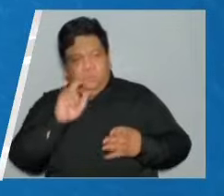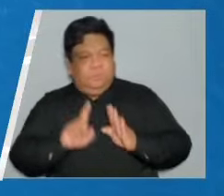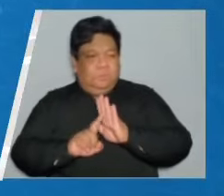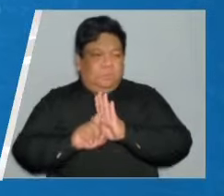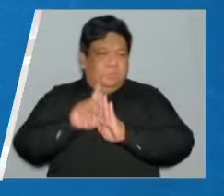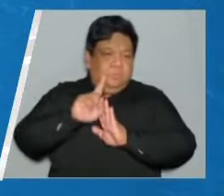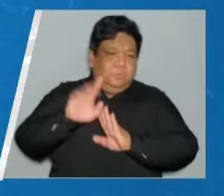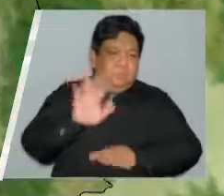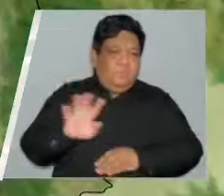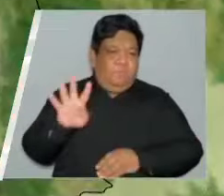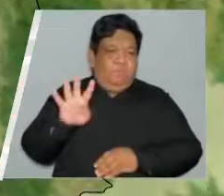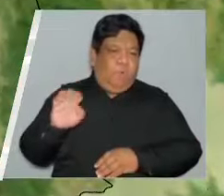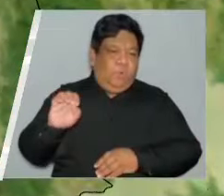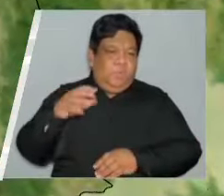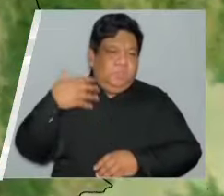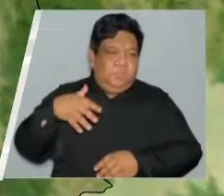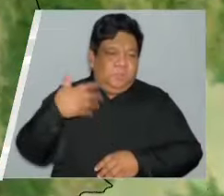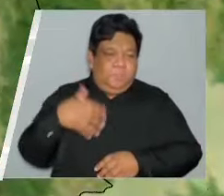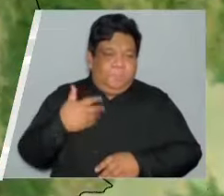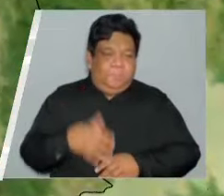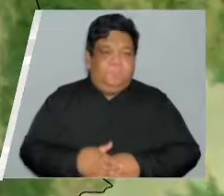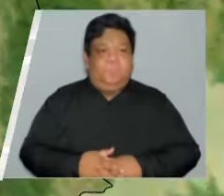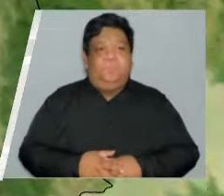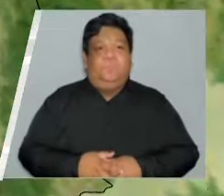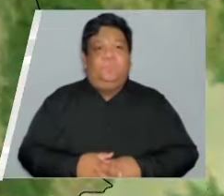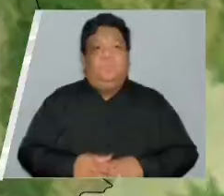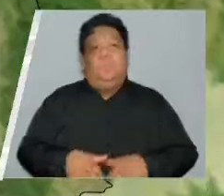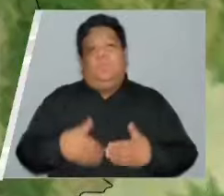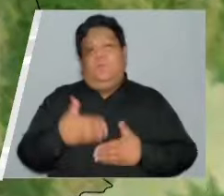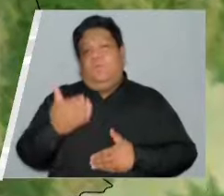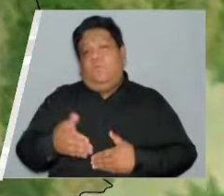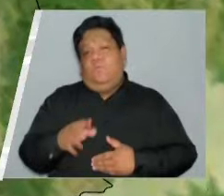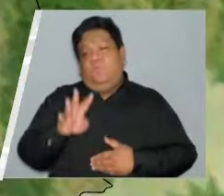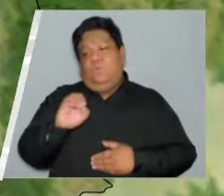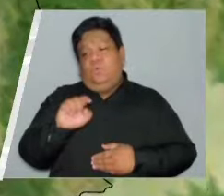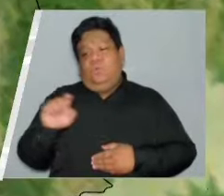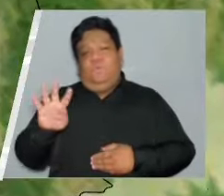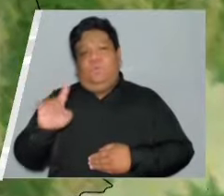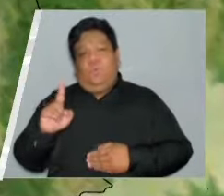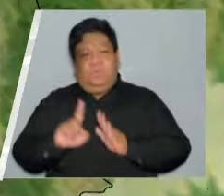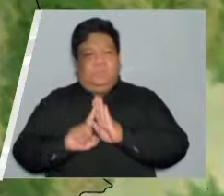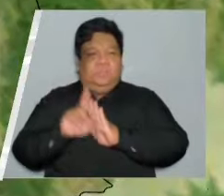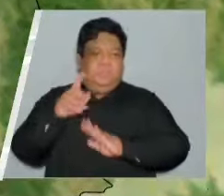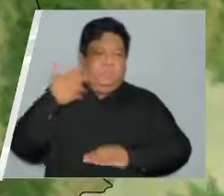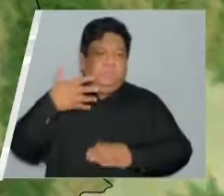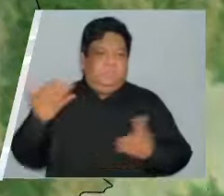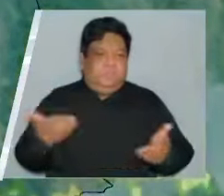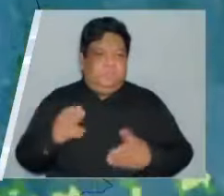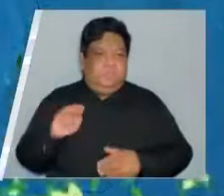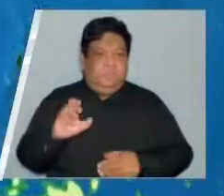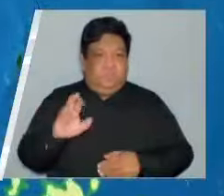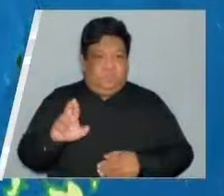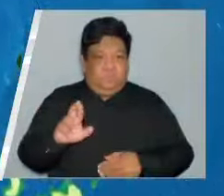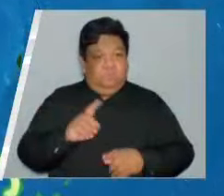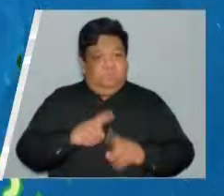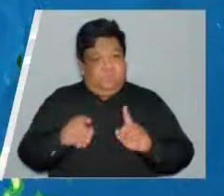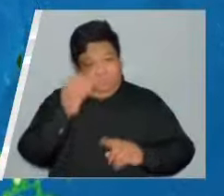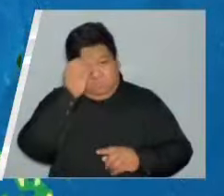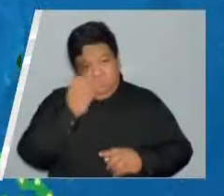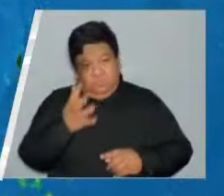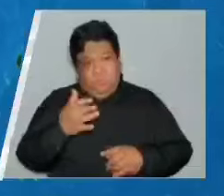index. 40 hanggang 41 degrees Celsius naman sa Metro Manila. Pero mga kapuso, posible pa rin ang pag-ulan